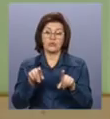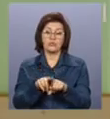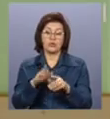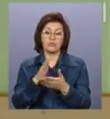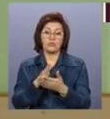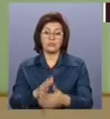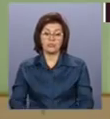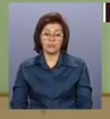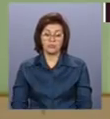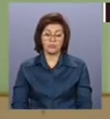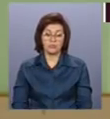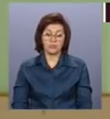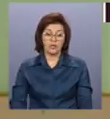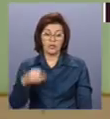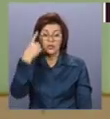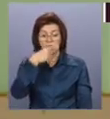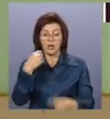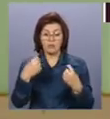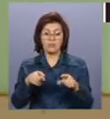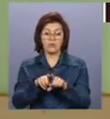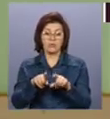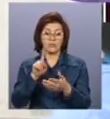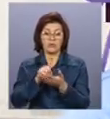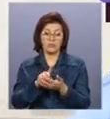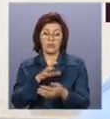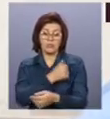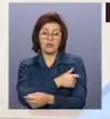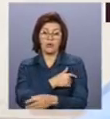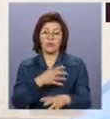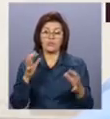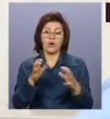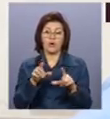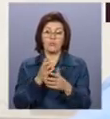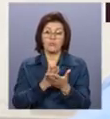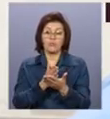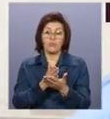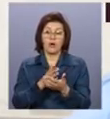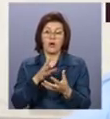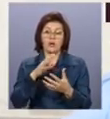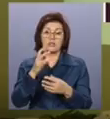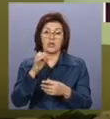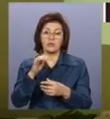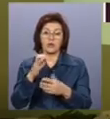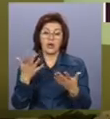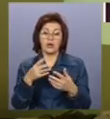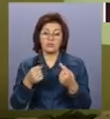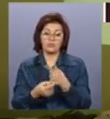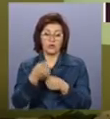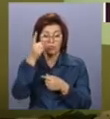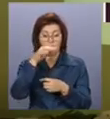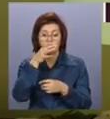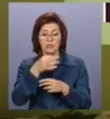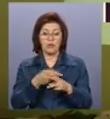жасалады. Сондай ақ жеке кәсіпкерлерге міндетті әлеуметтік медициналық сақтандыру бойынша статусты қалай анықтау керектігі